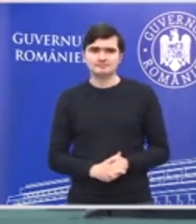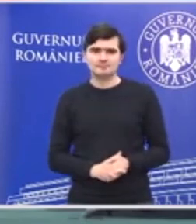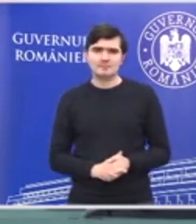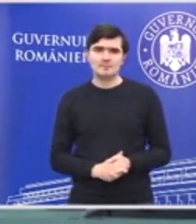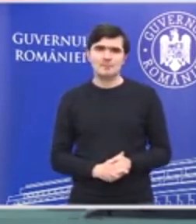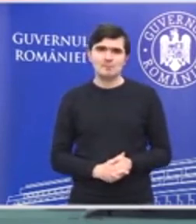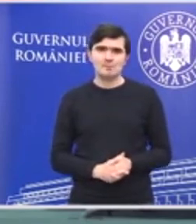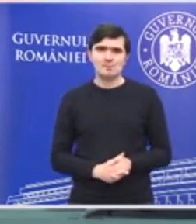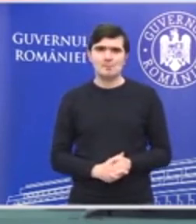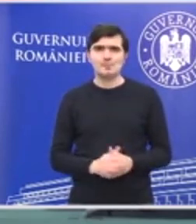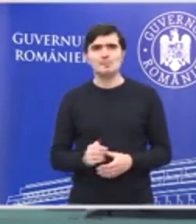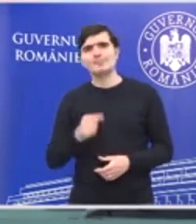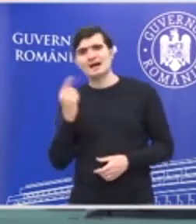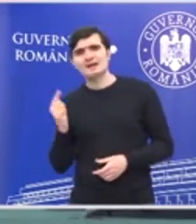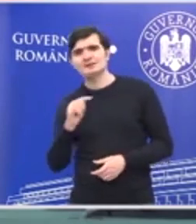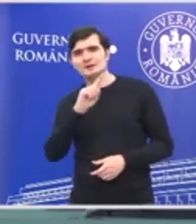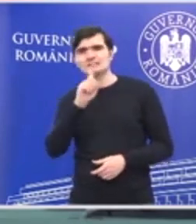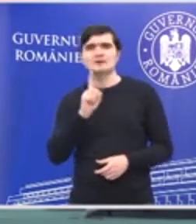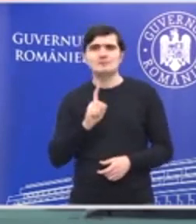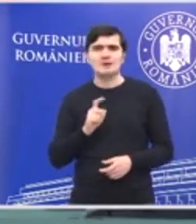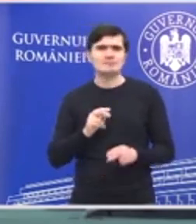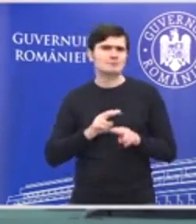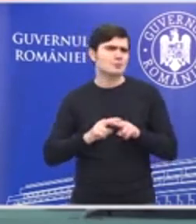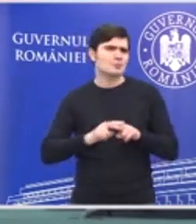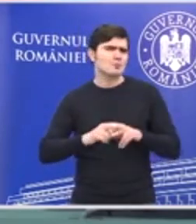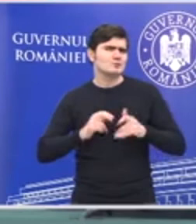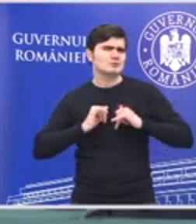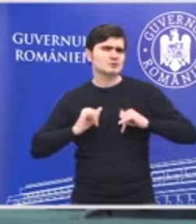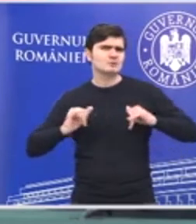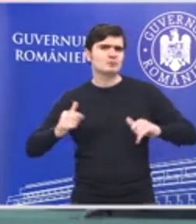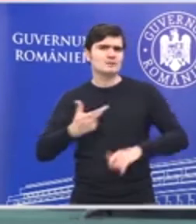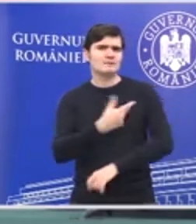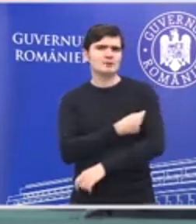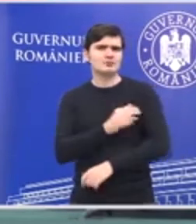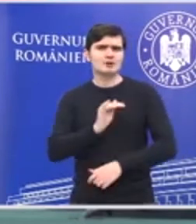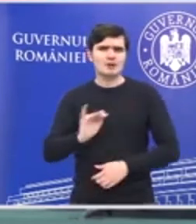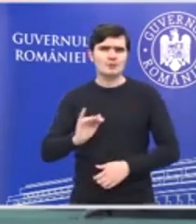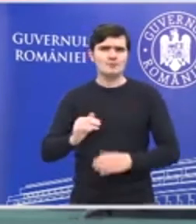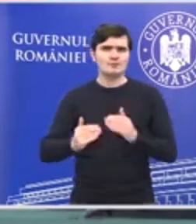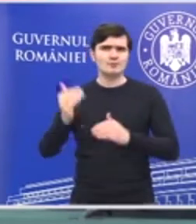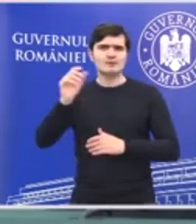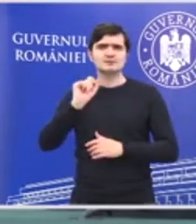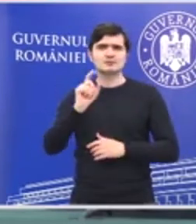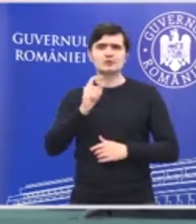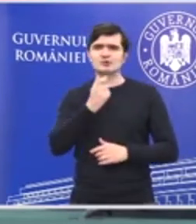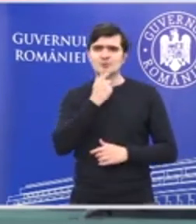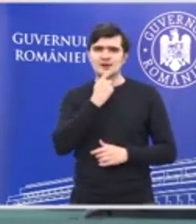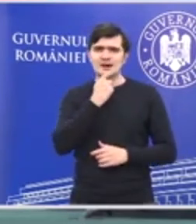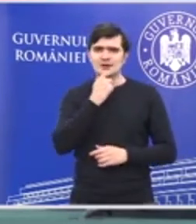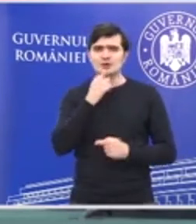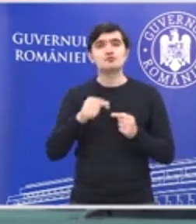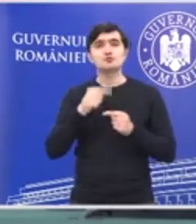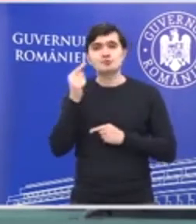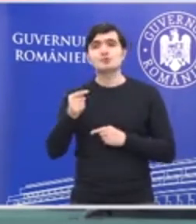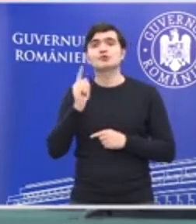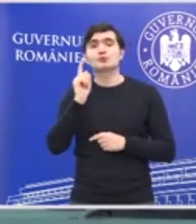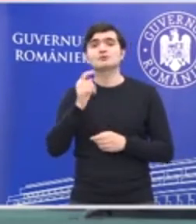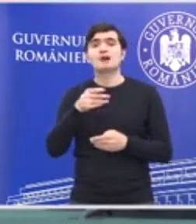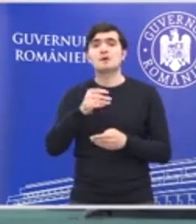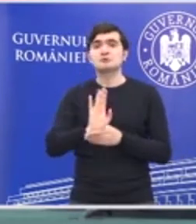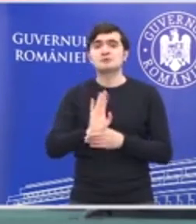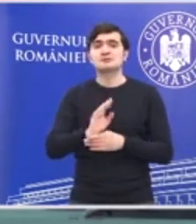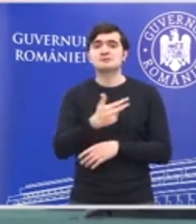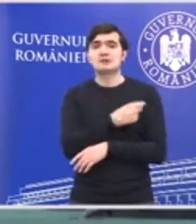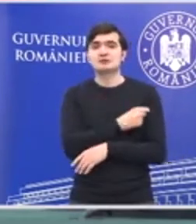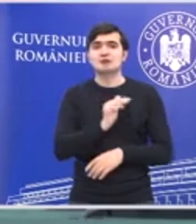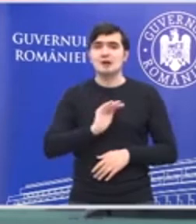Și o altă întrebare, cum se va desfășura vaccinarea copiilor peste 12 ani după ce aceasta va fi autorizată?